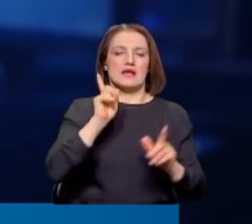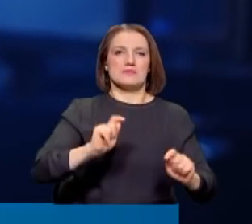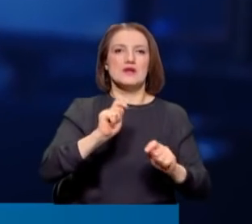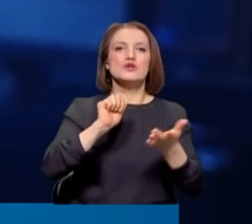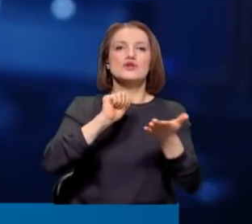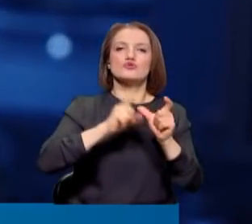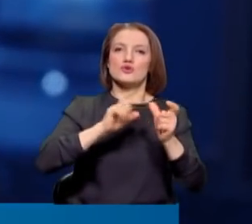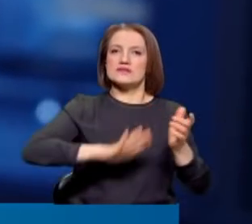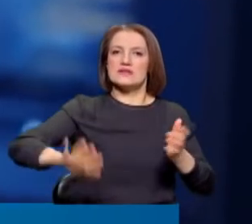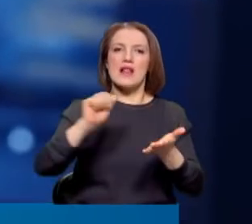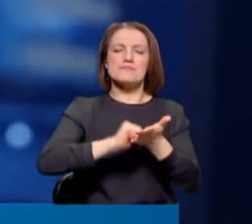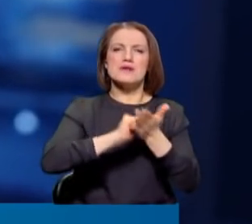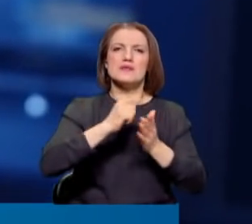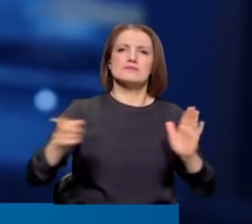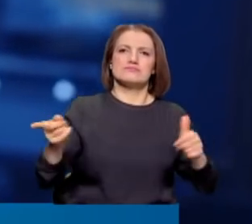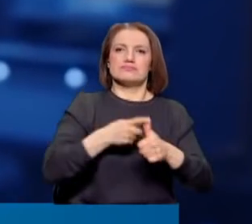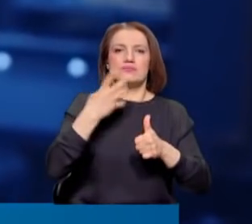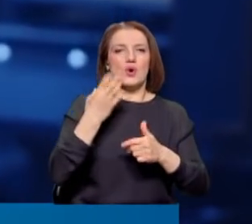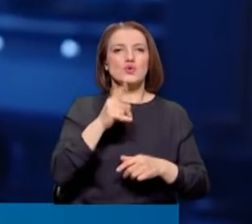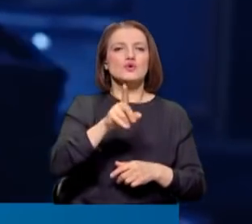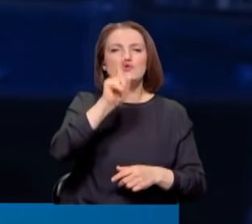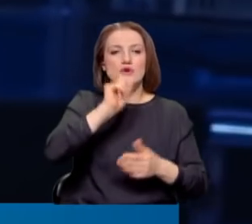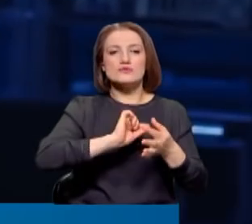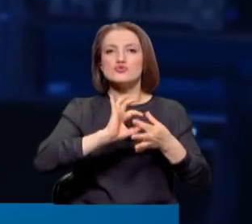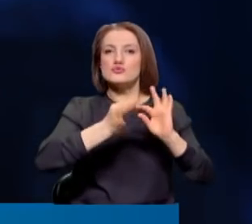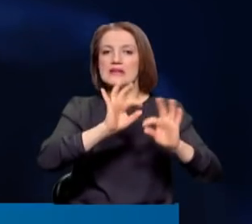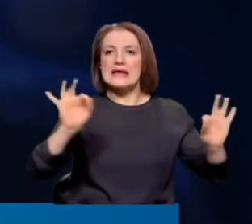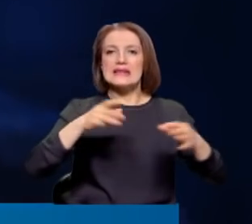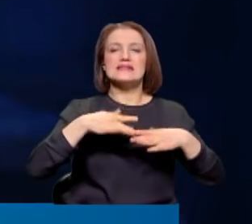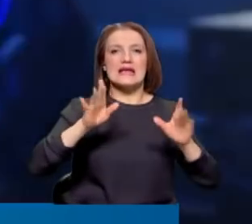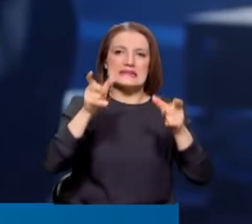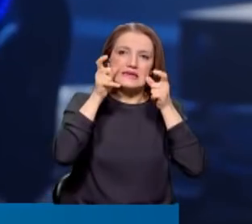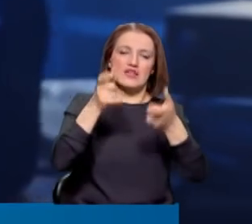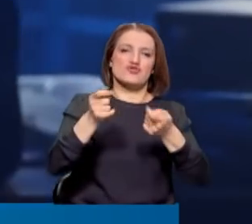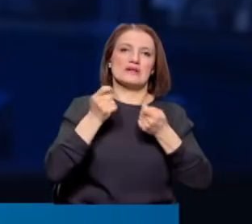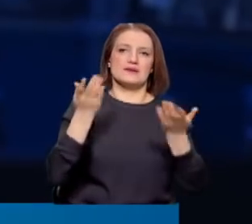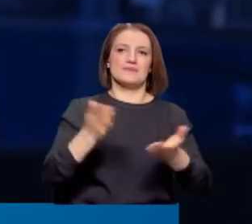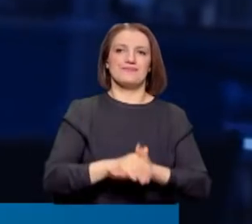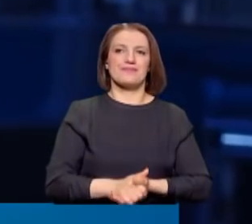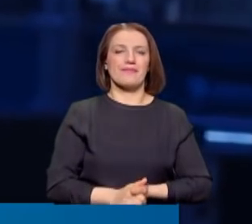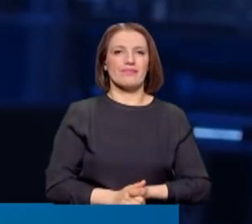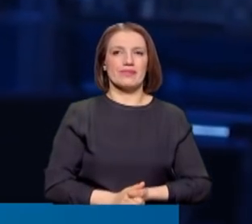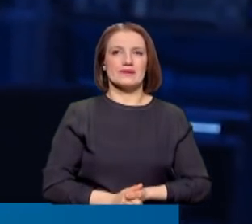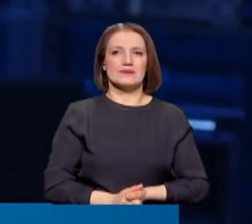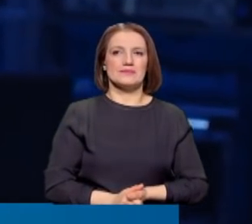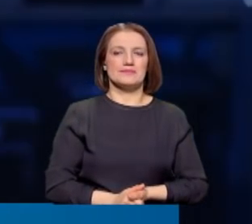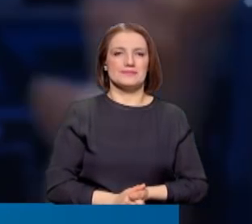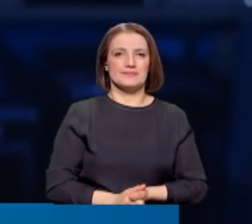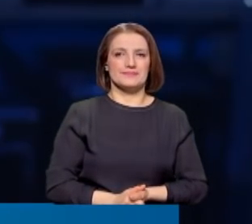sosyal medyada gündemin ilk sırasına yerleşti sadece sözleri değil klibi de dikkat çekici çıktı savunma